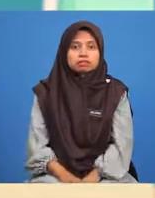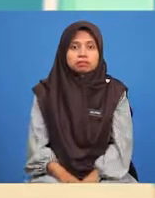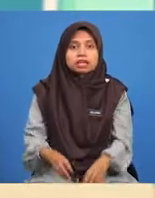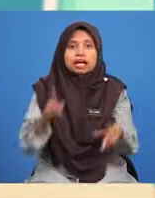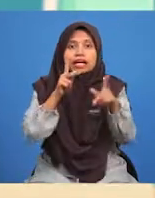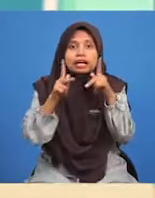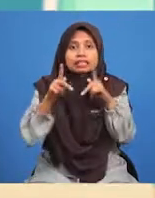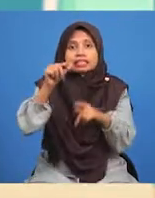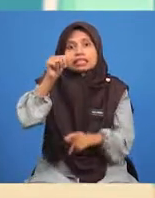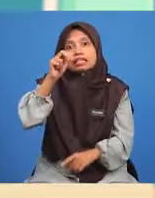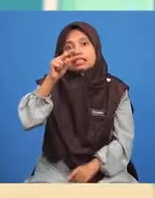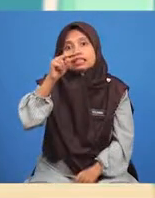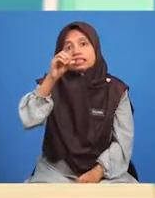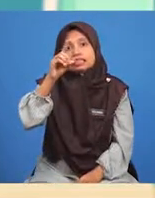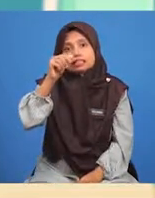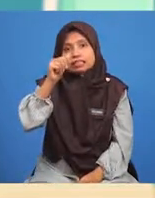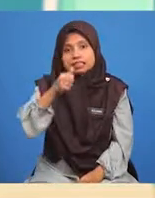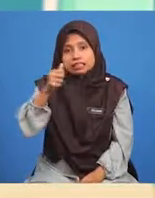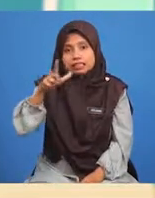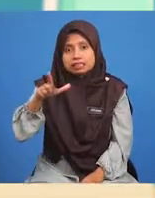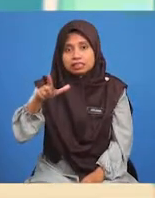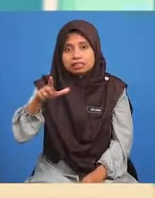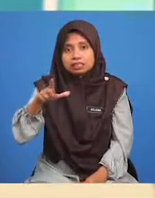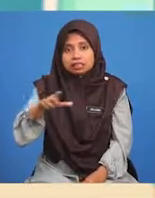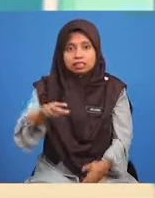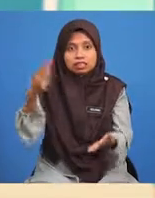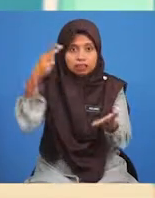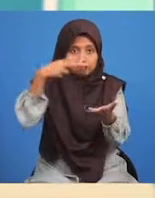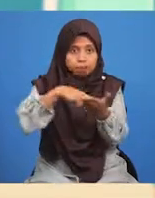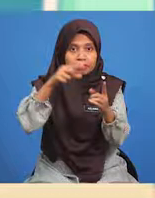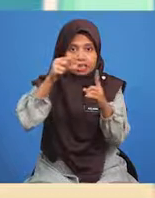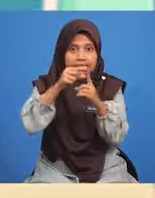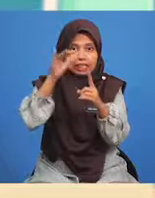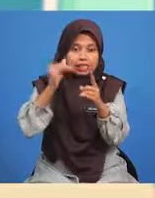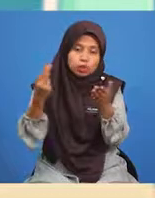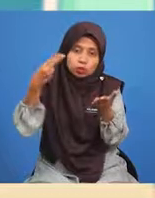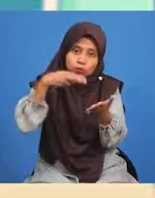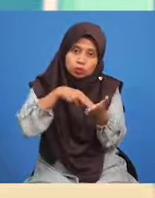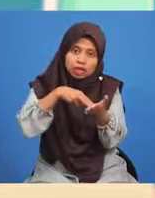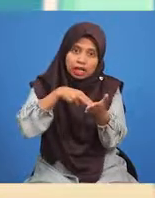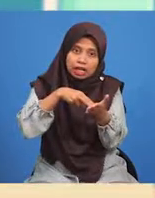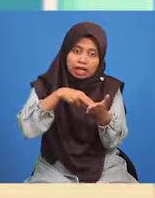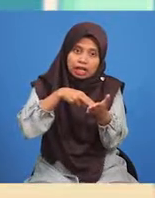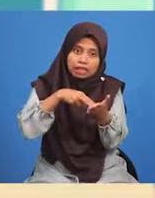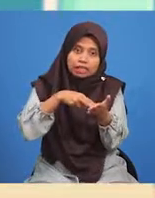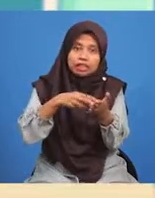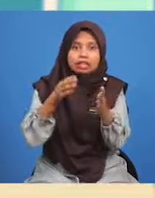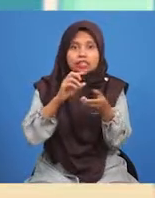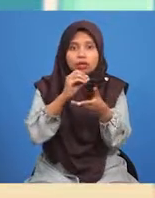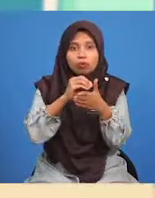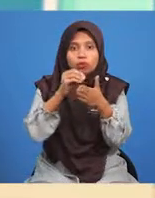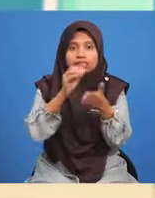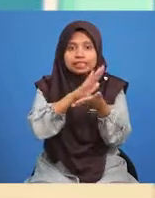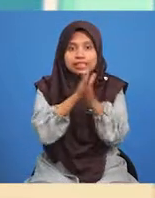Kata ganda ialah perkataan yang diulang atau digandakan. Terdapat